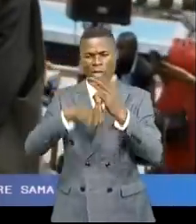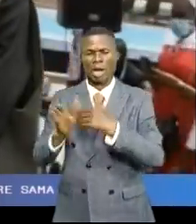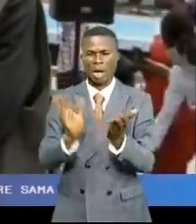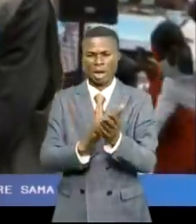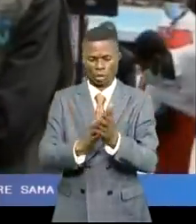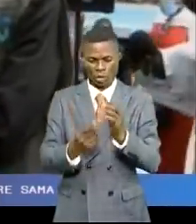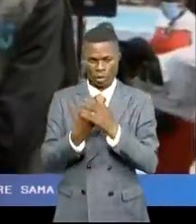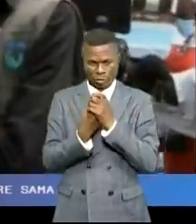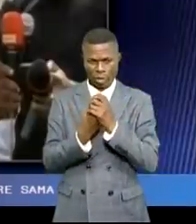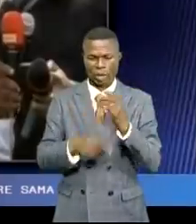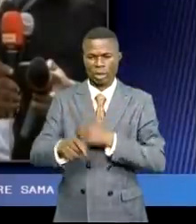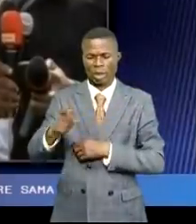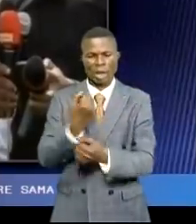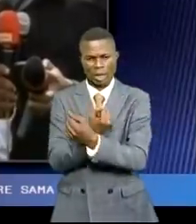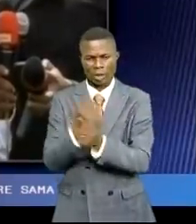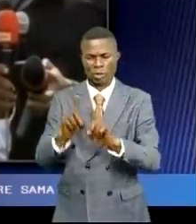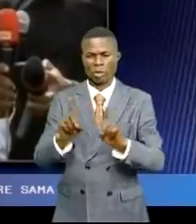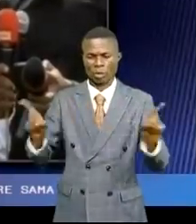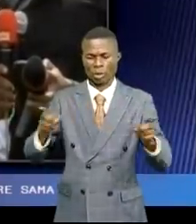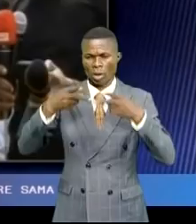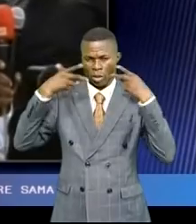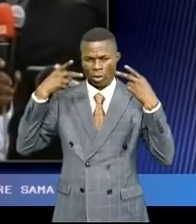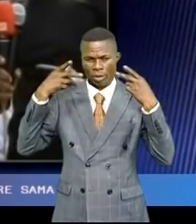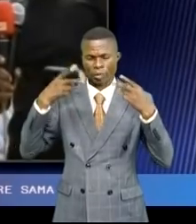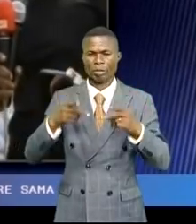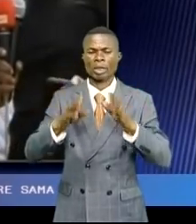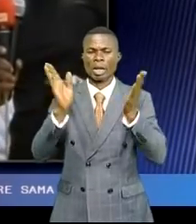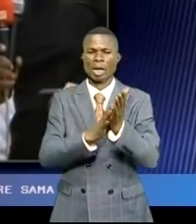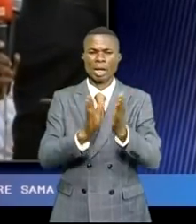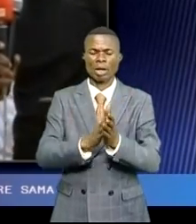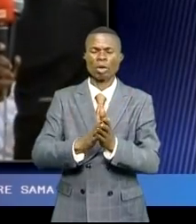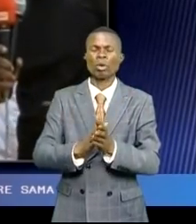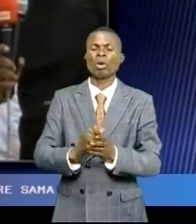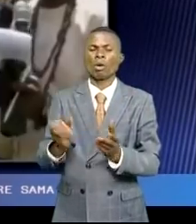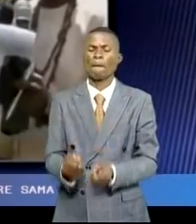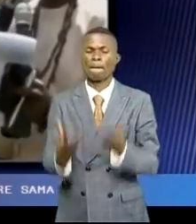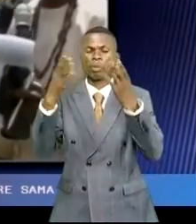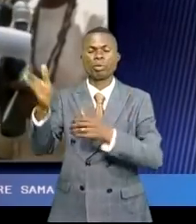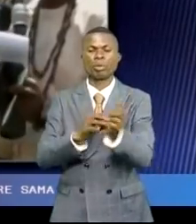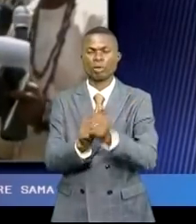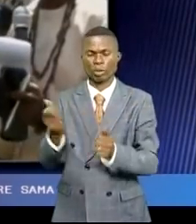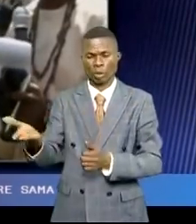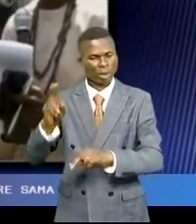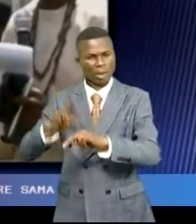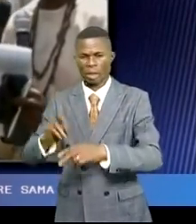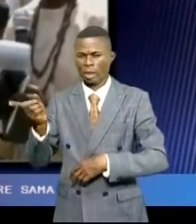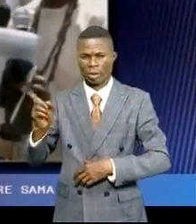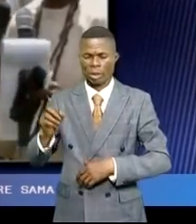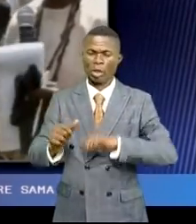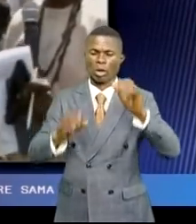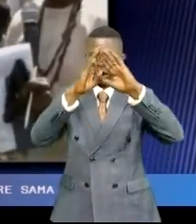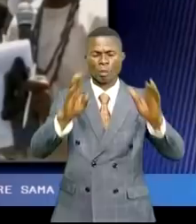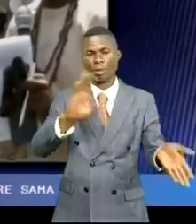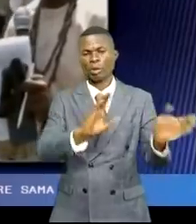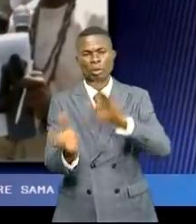tout prochains jours et dans le strict respect des normes. Les sites détruits par les laves volcaniques ne seront plus réoccupés, tandis que ceux qui ont perdu leurs